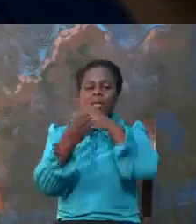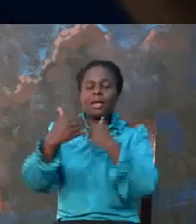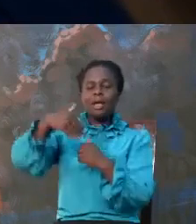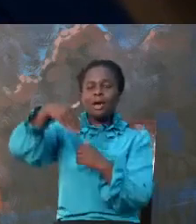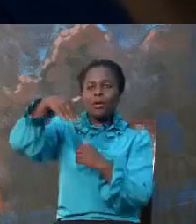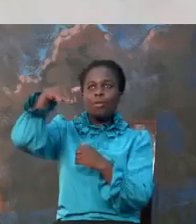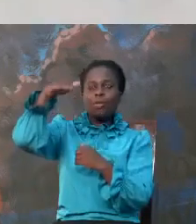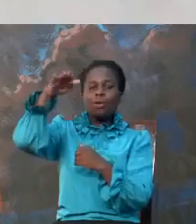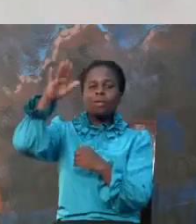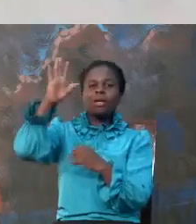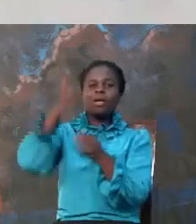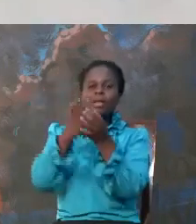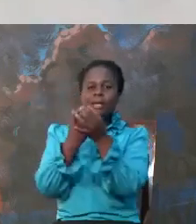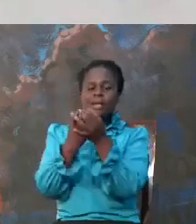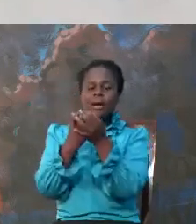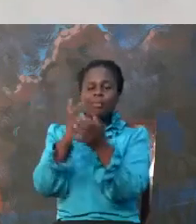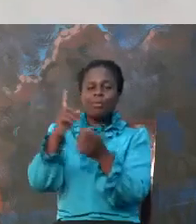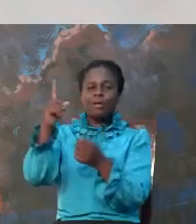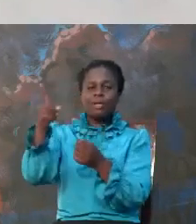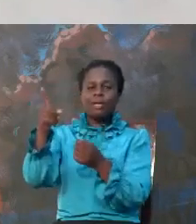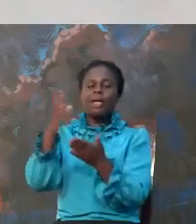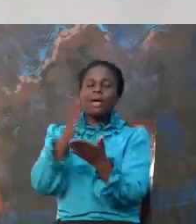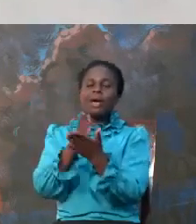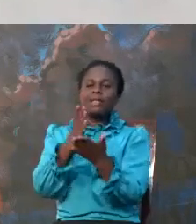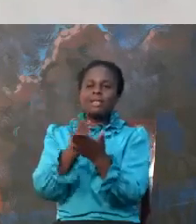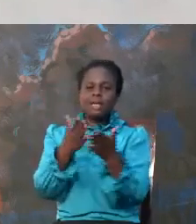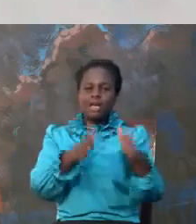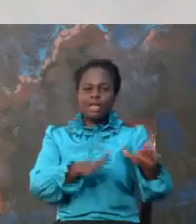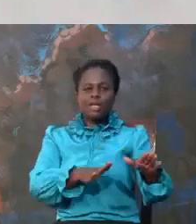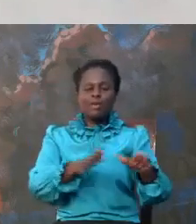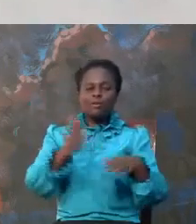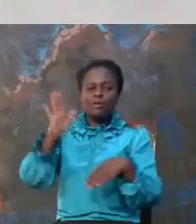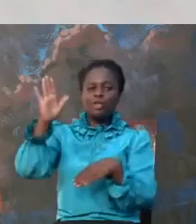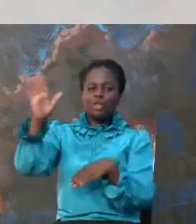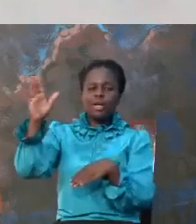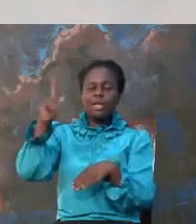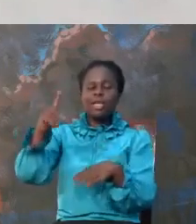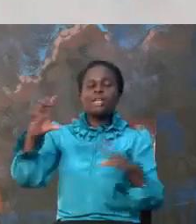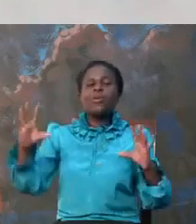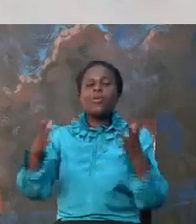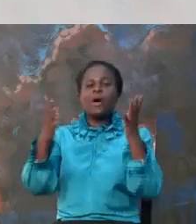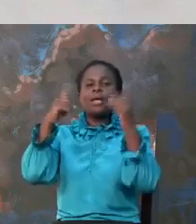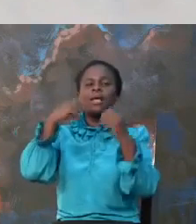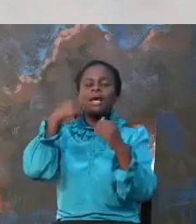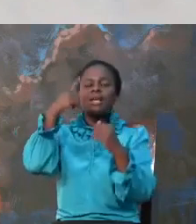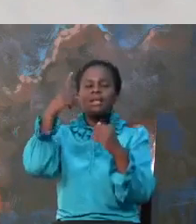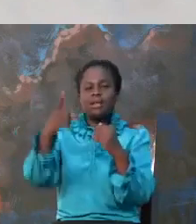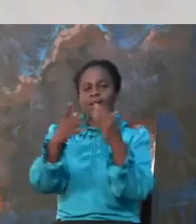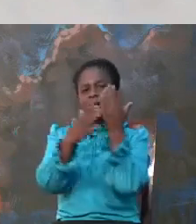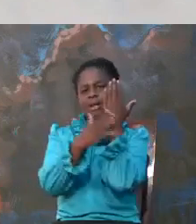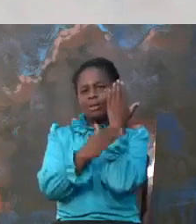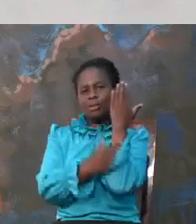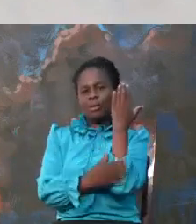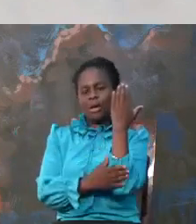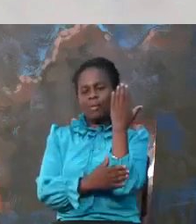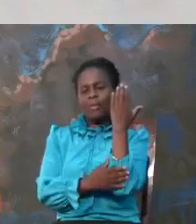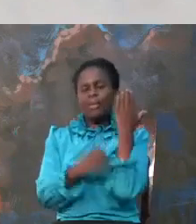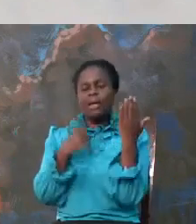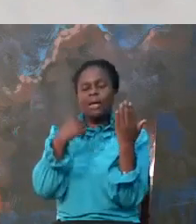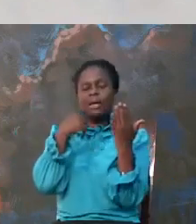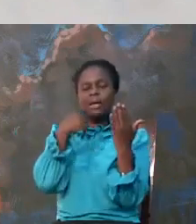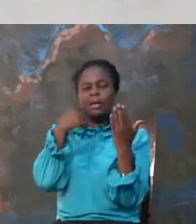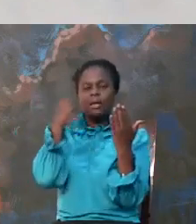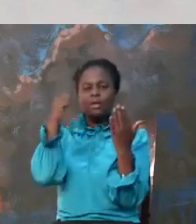damu katika kifo chake yenye uhai wa kila aliyeungama. Na ndio maana kuhani mkuu